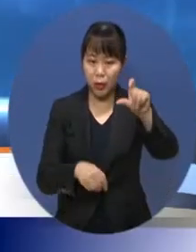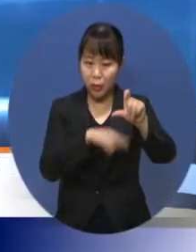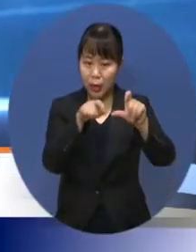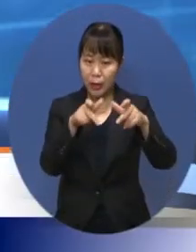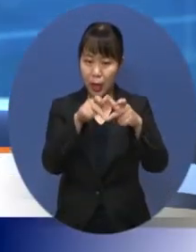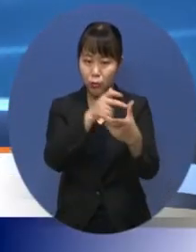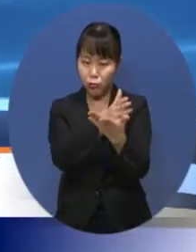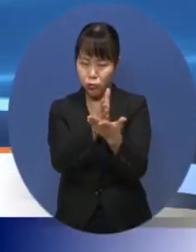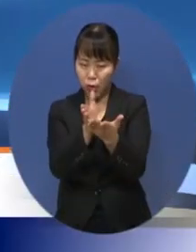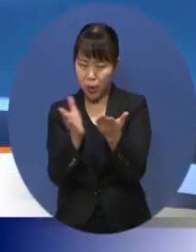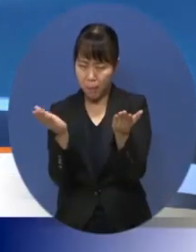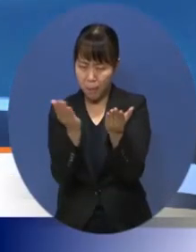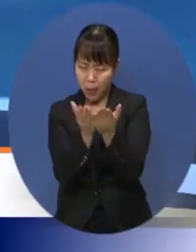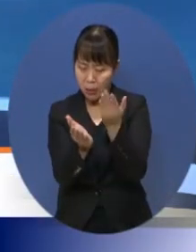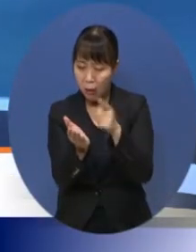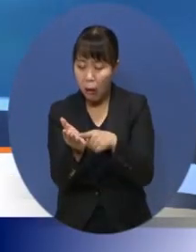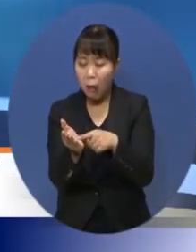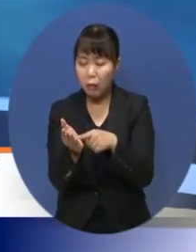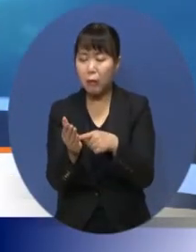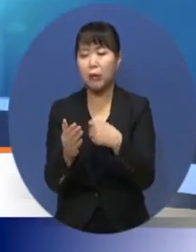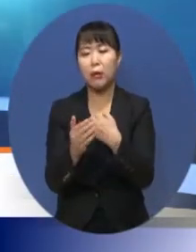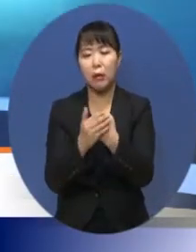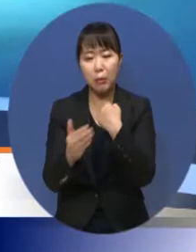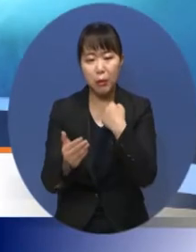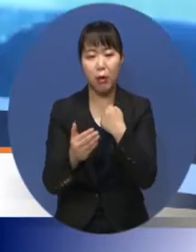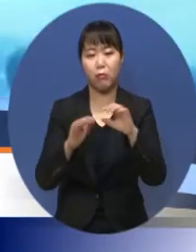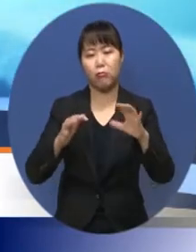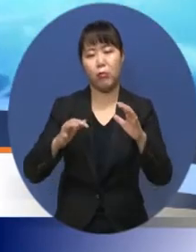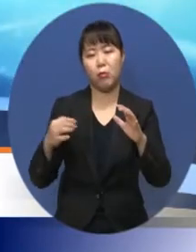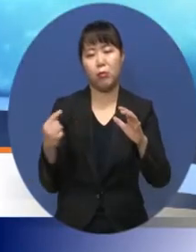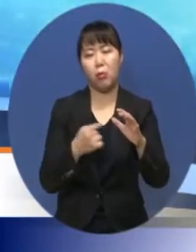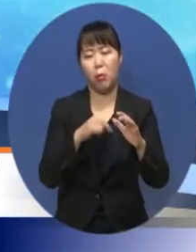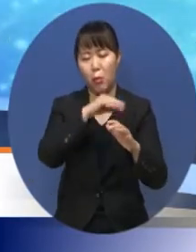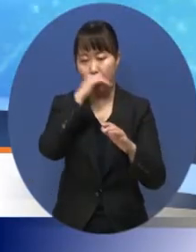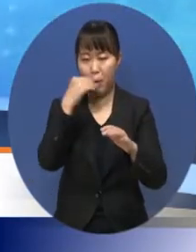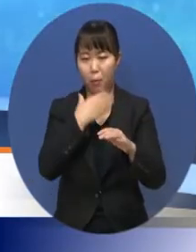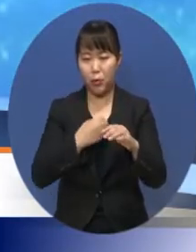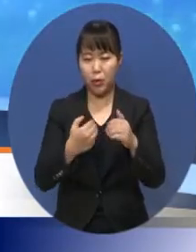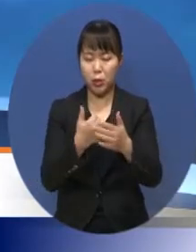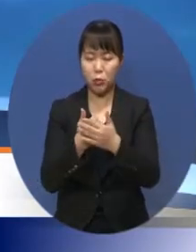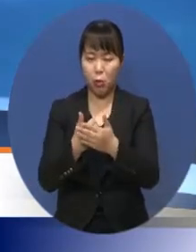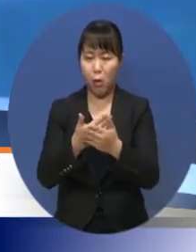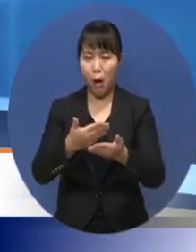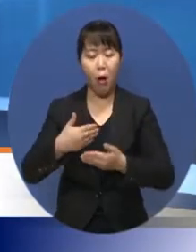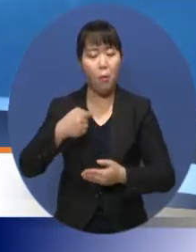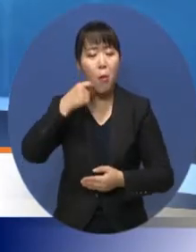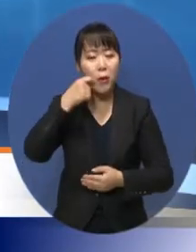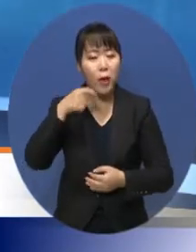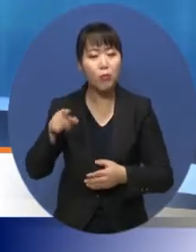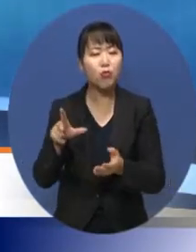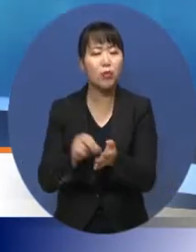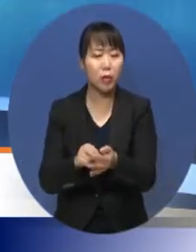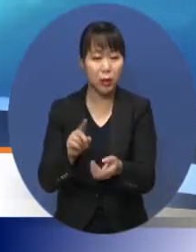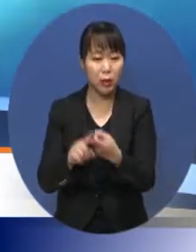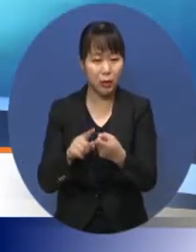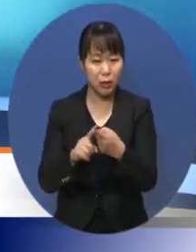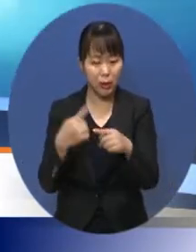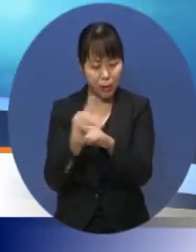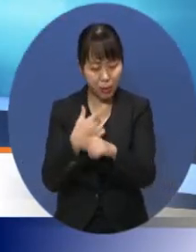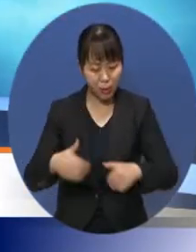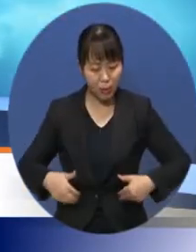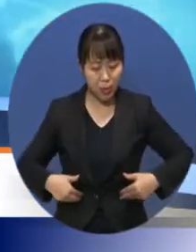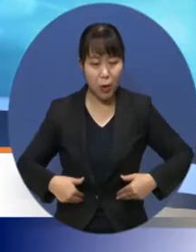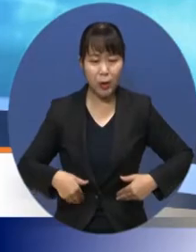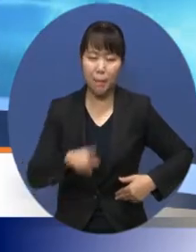15가지 장애 유형에 해당하지 않는다는 이유로 국가로부터 합당한 복지 지원을 받지 못하는 문제를 개선해야